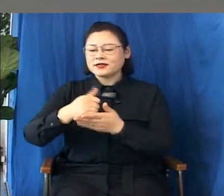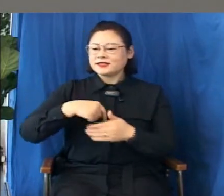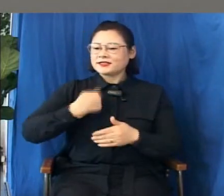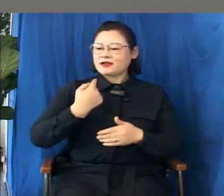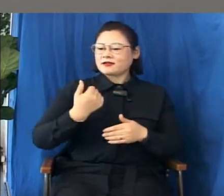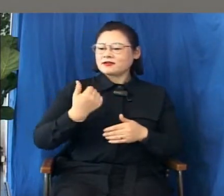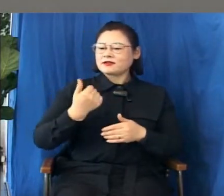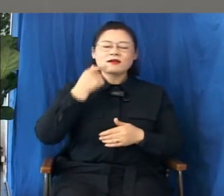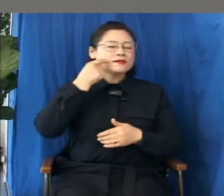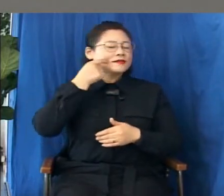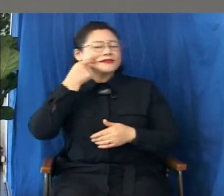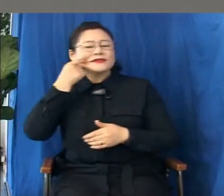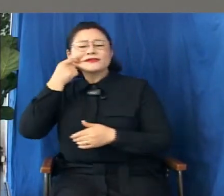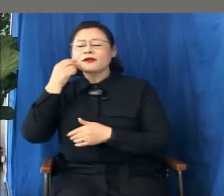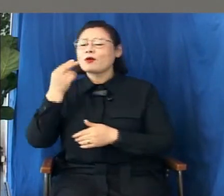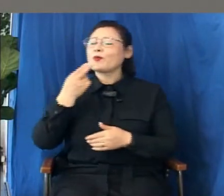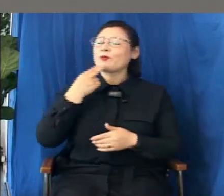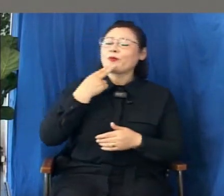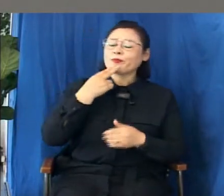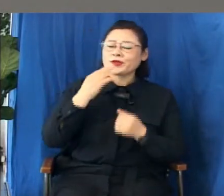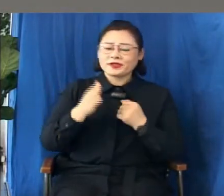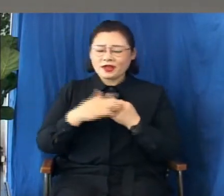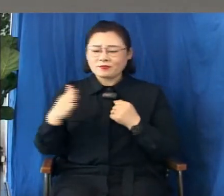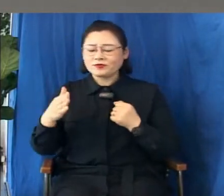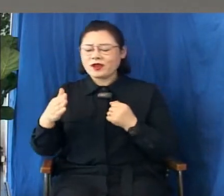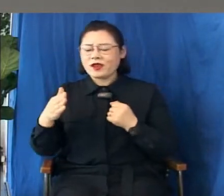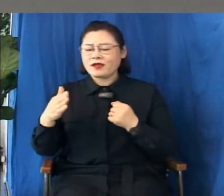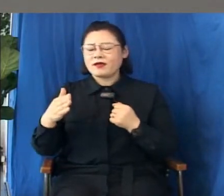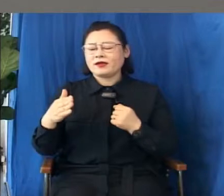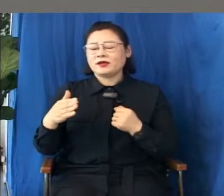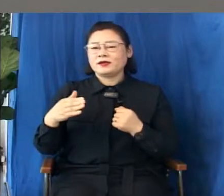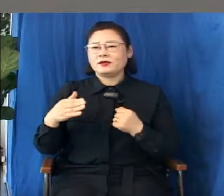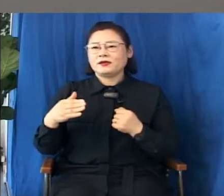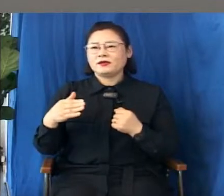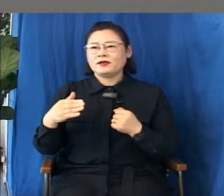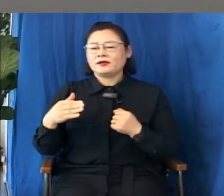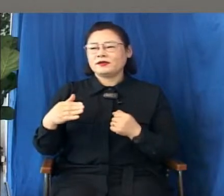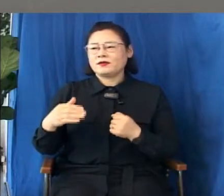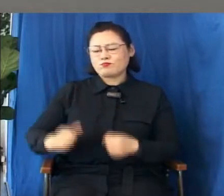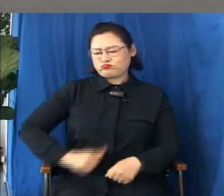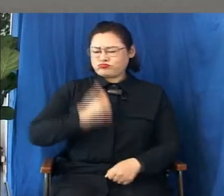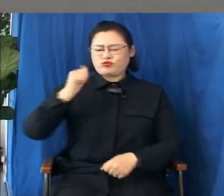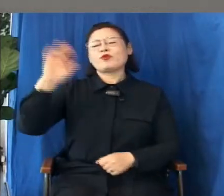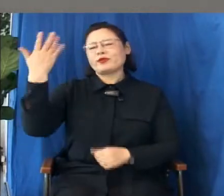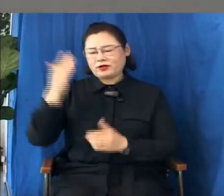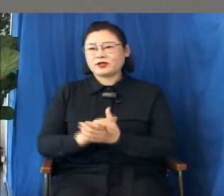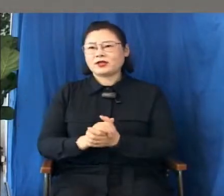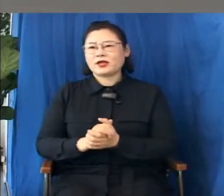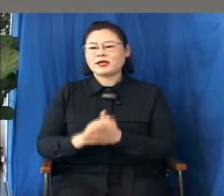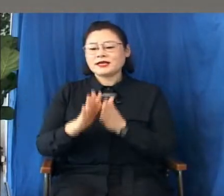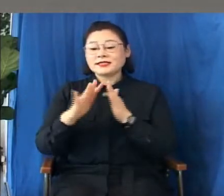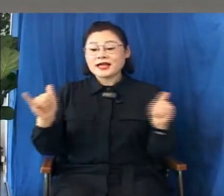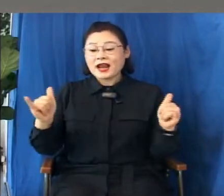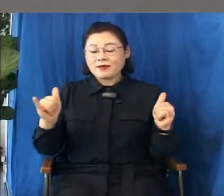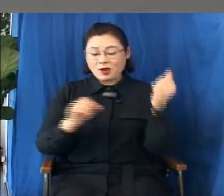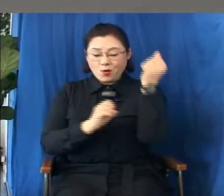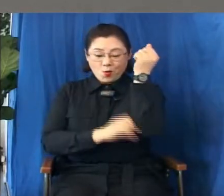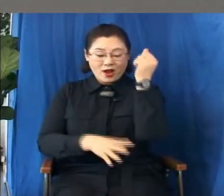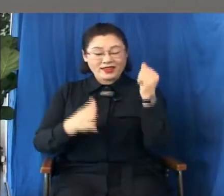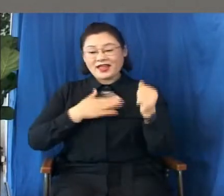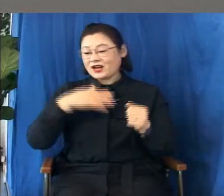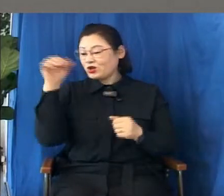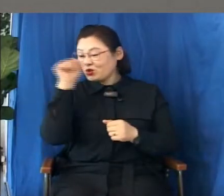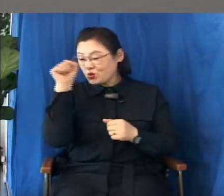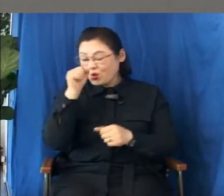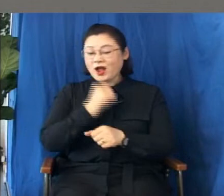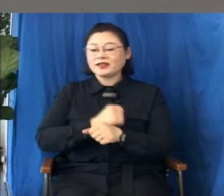싫고 백성들에 대해서 배반감도 들고. 근데 사람이라는 게 원래 나를 좋아한다고 해서 그게 끝까지